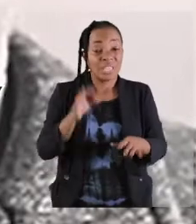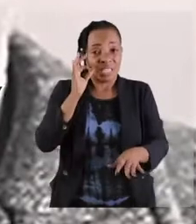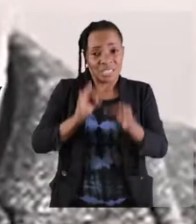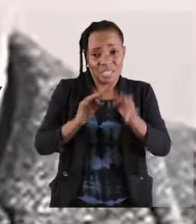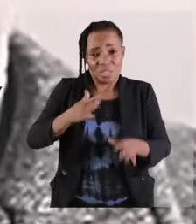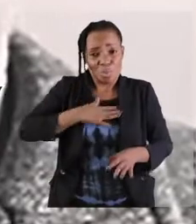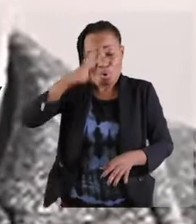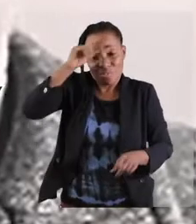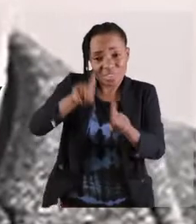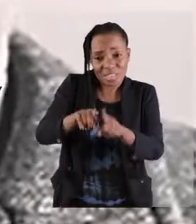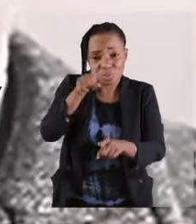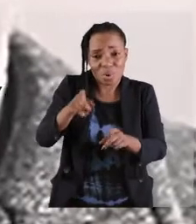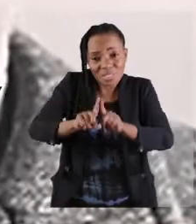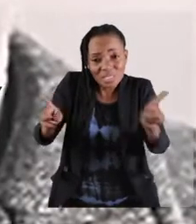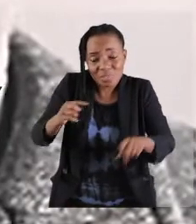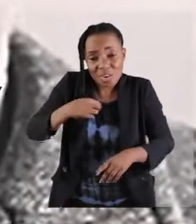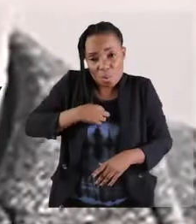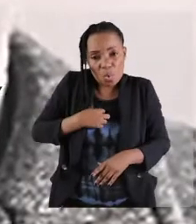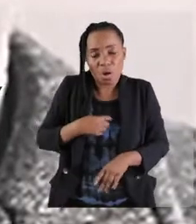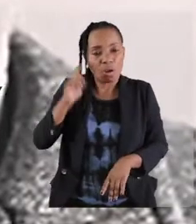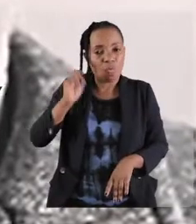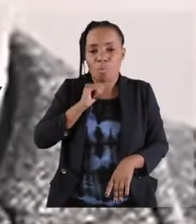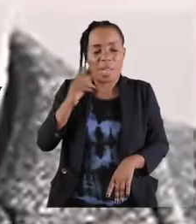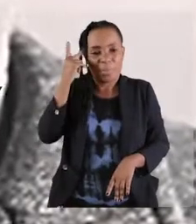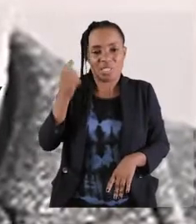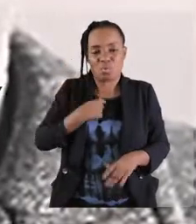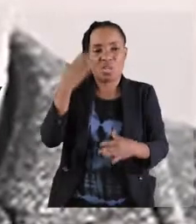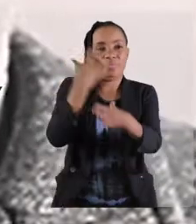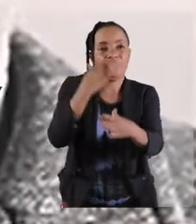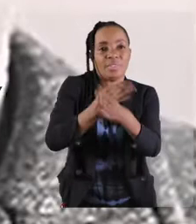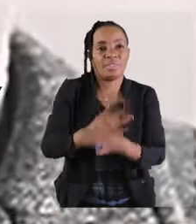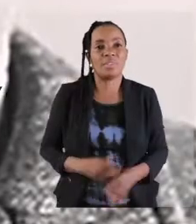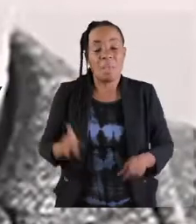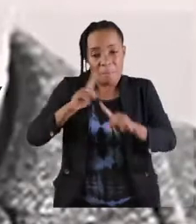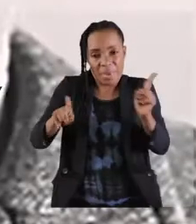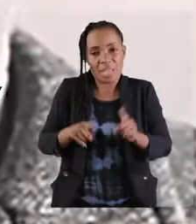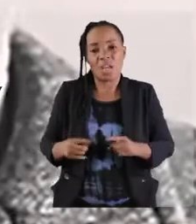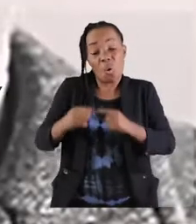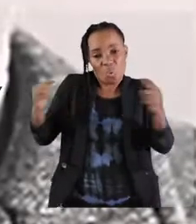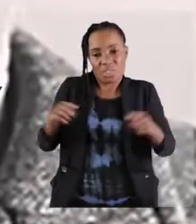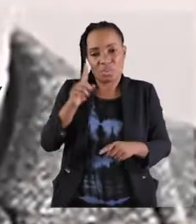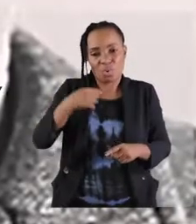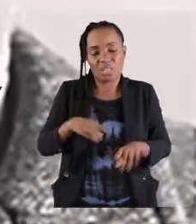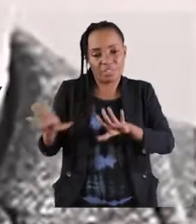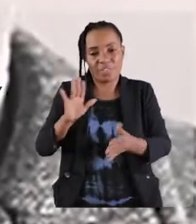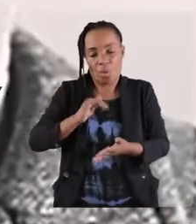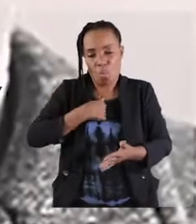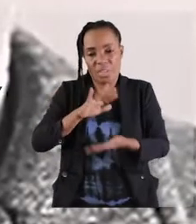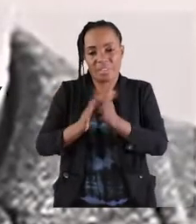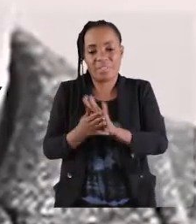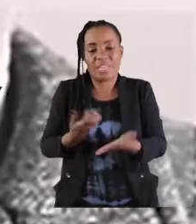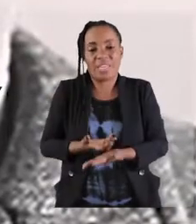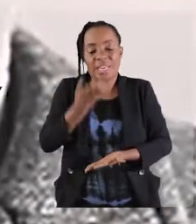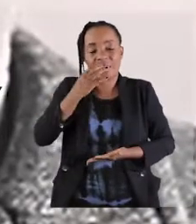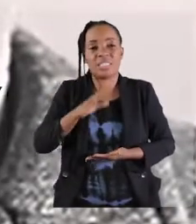« Si tu diffères de moi, mon frère, loin de me léser, tu m'enrichis. » Dans son ouvrage « Terre des hommes ». Nous voyons bien